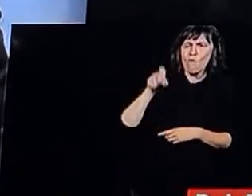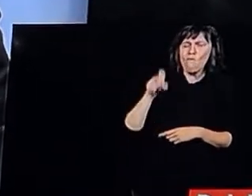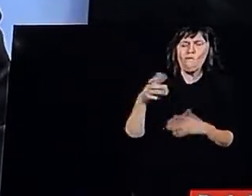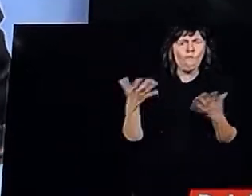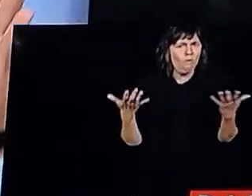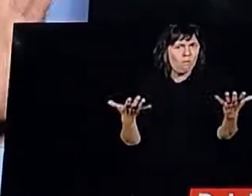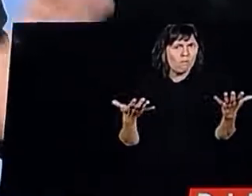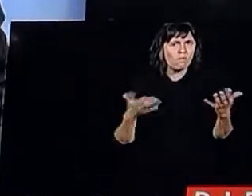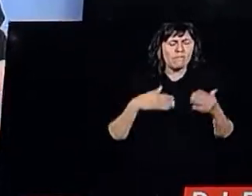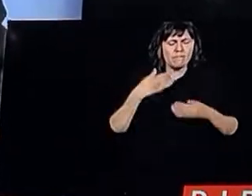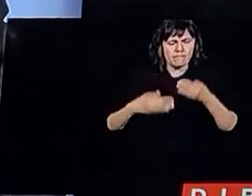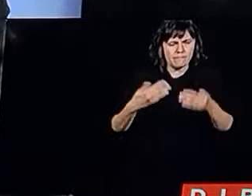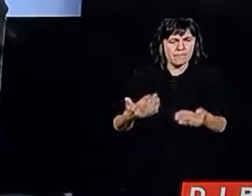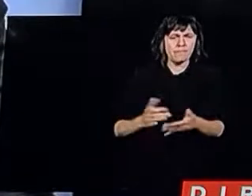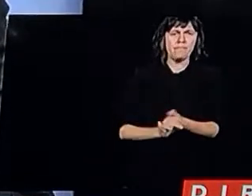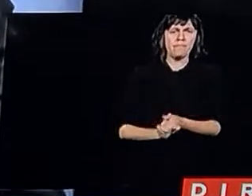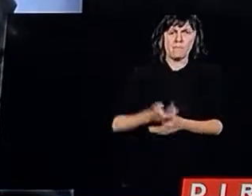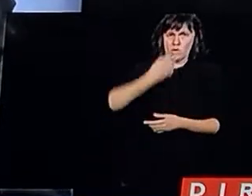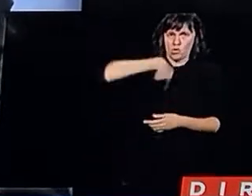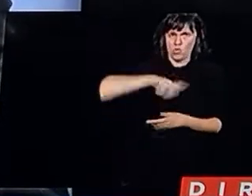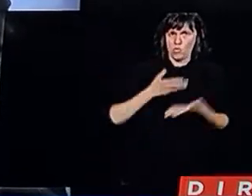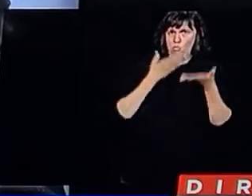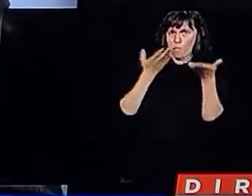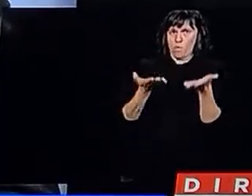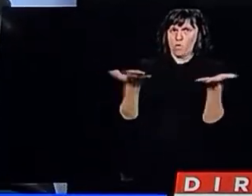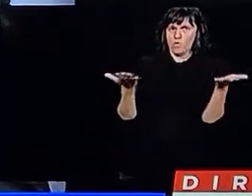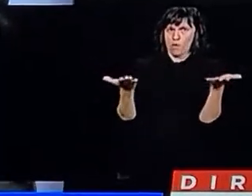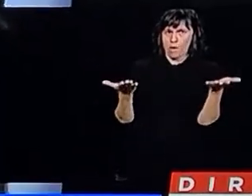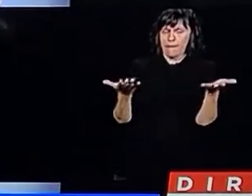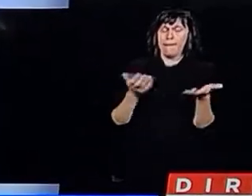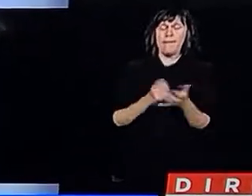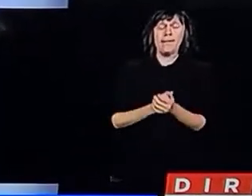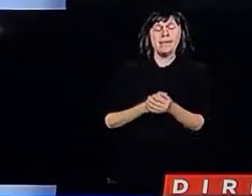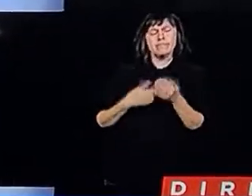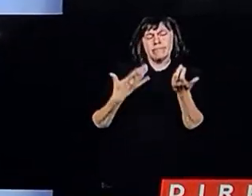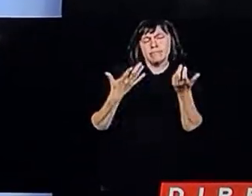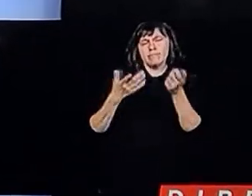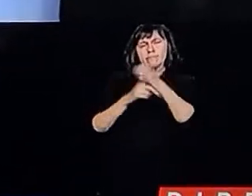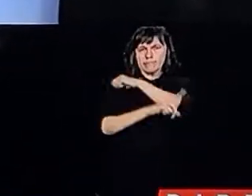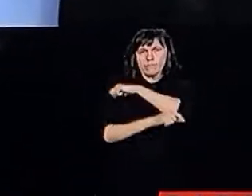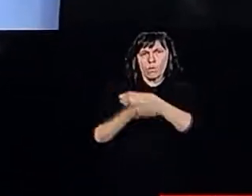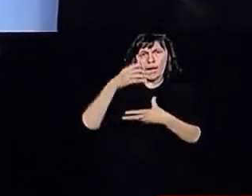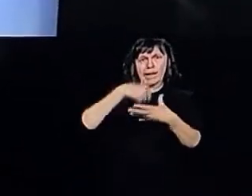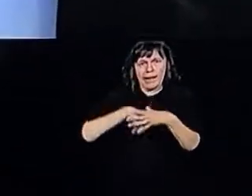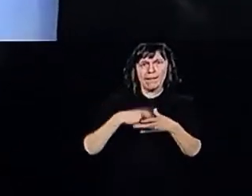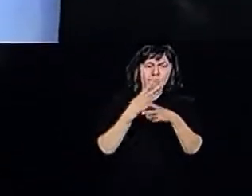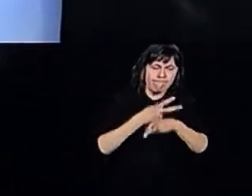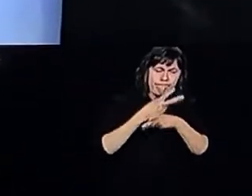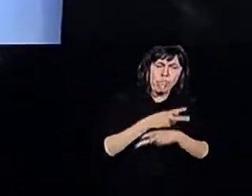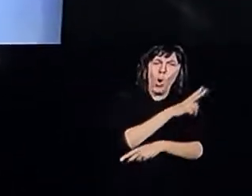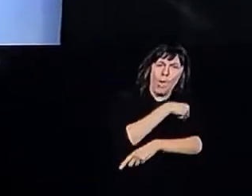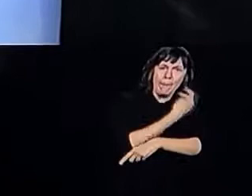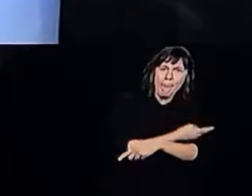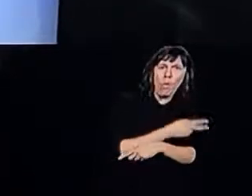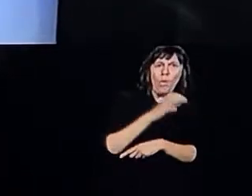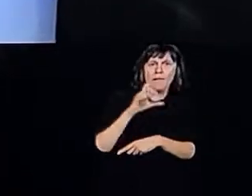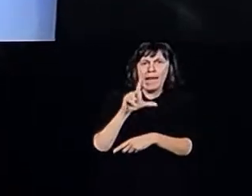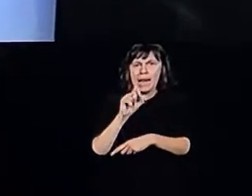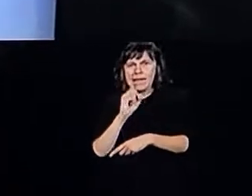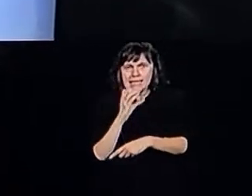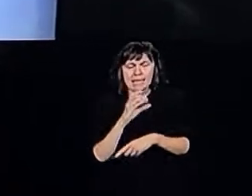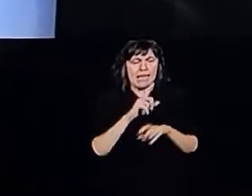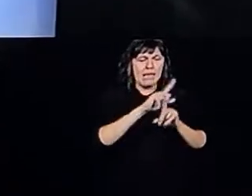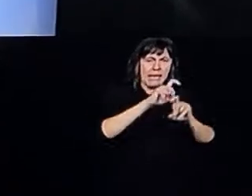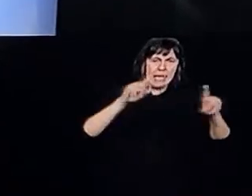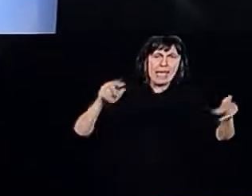notre proposition, c'est-à-dire le personnel soignant, que du côté des enseignants, puis des autres employés, entre